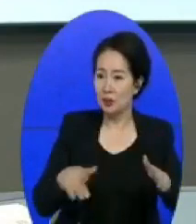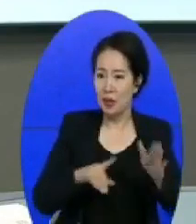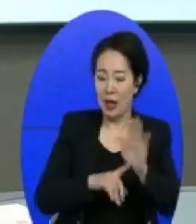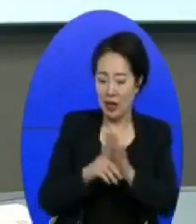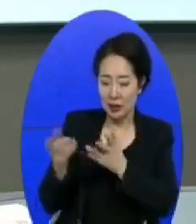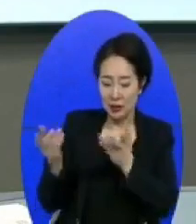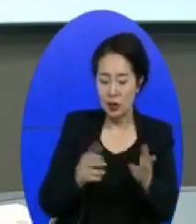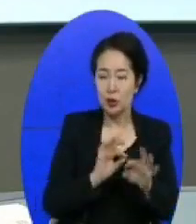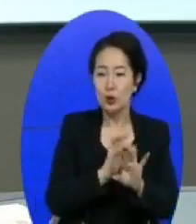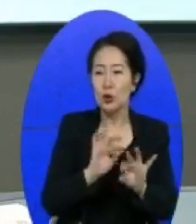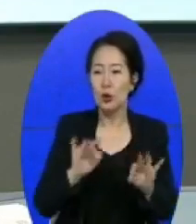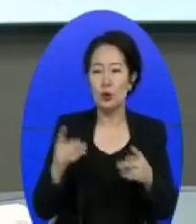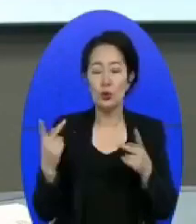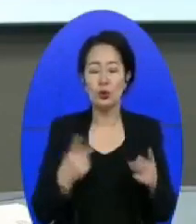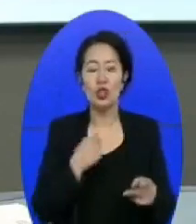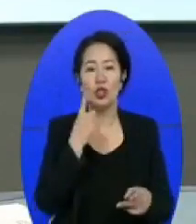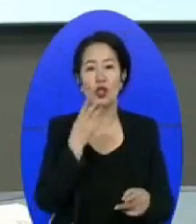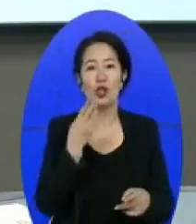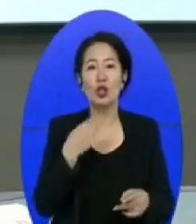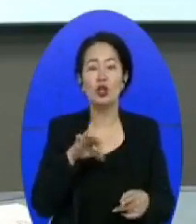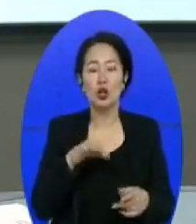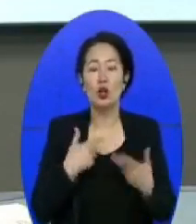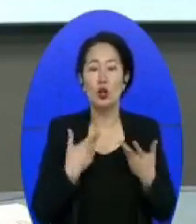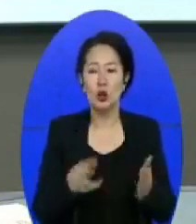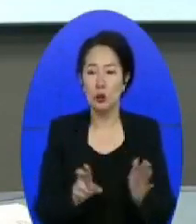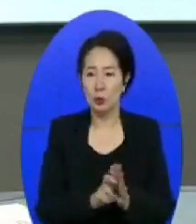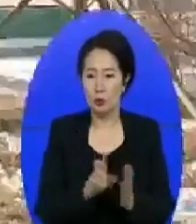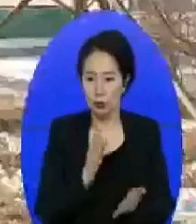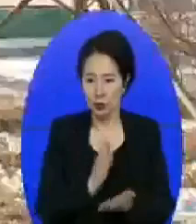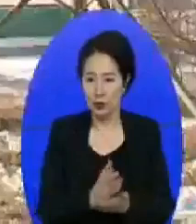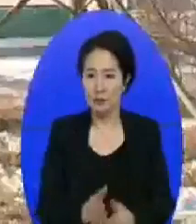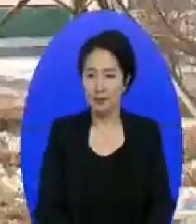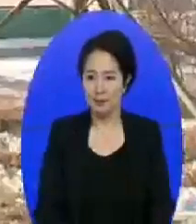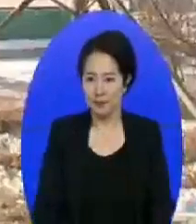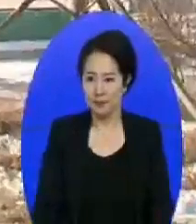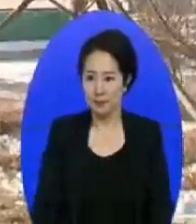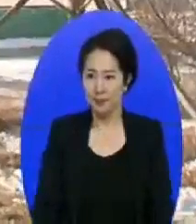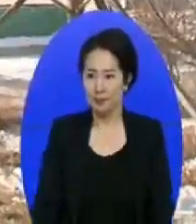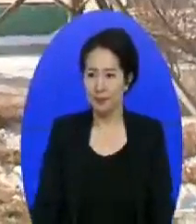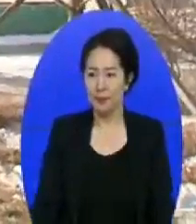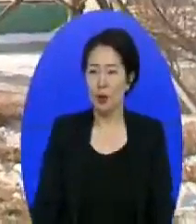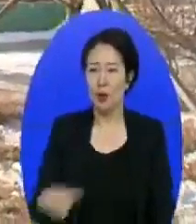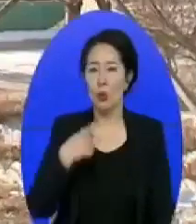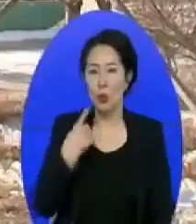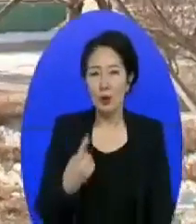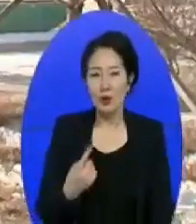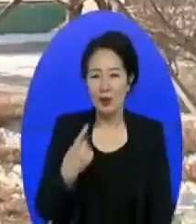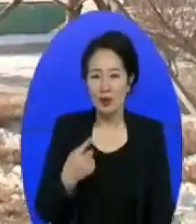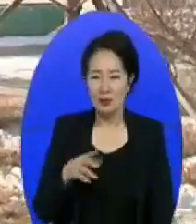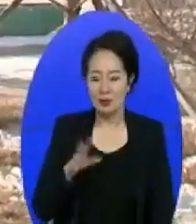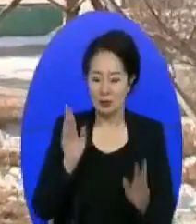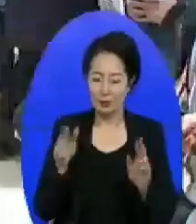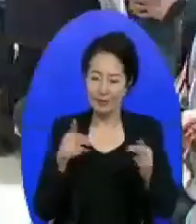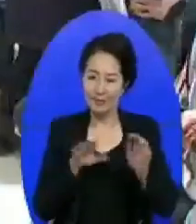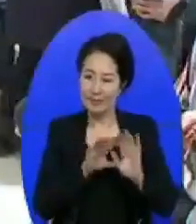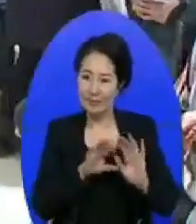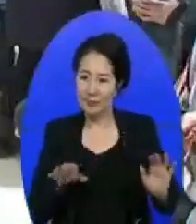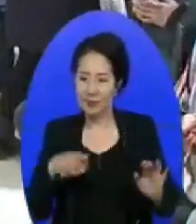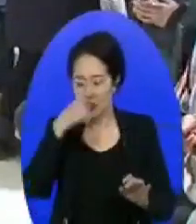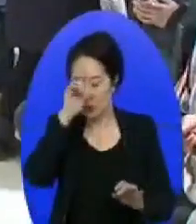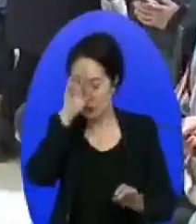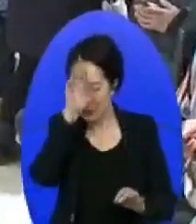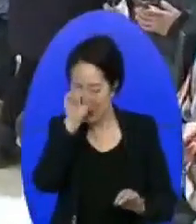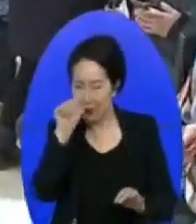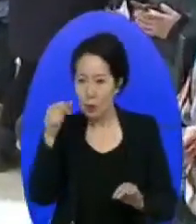бүхэл төрлийн үйлчилгээг нэг дор үзүүлэх боломжтой болж байна. Хүлээлгийн танхимыг эрүүл мэндийн яамны 180 гаруй